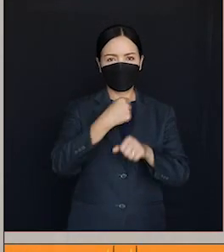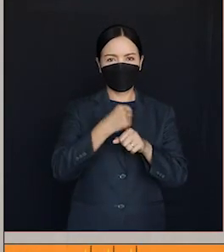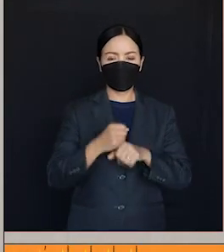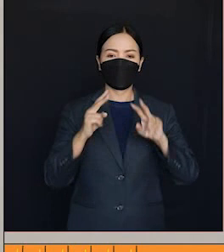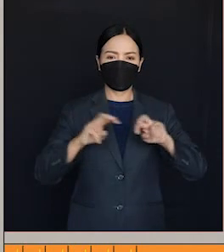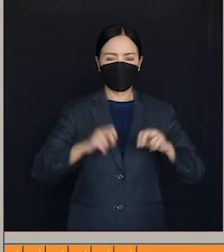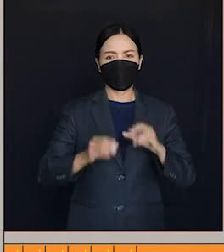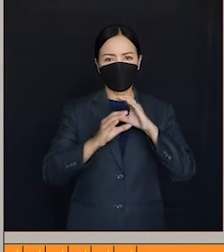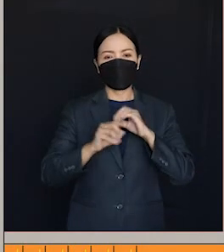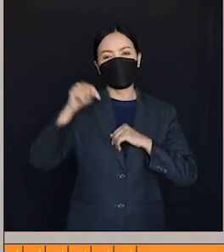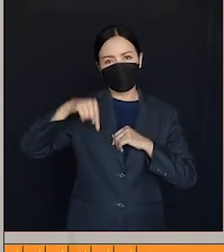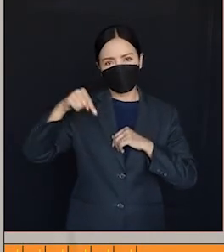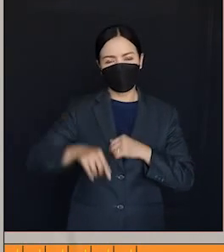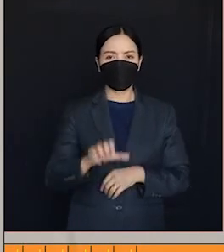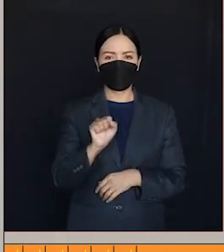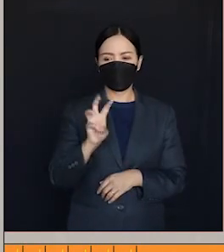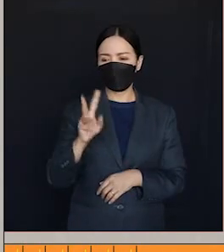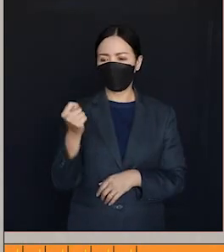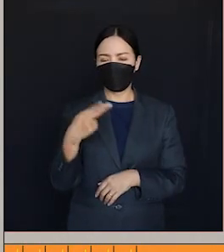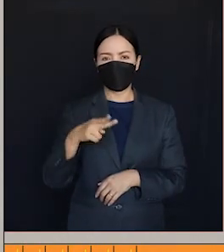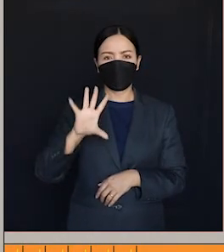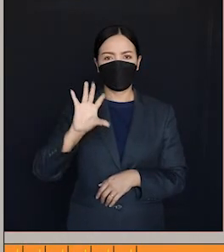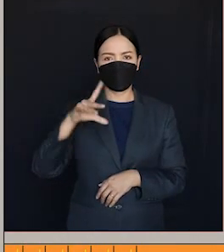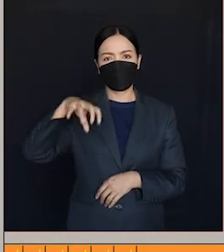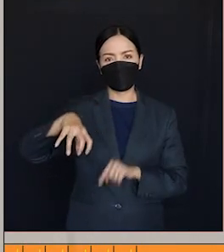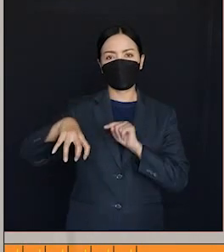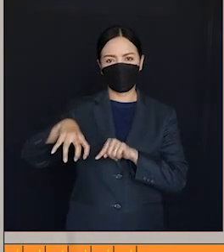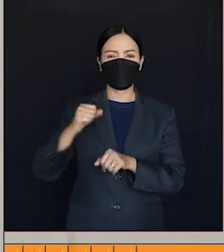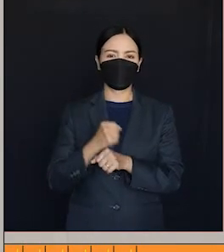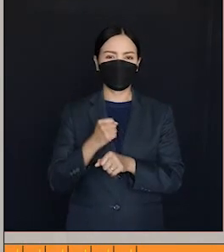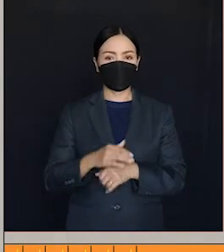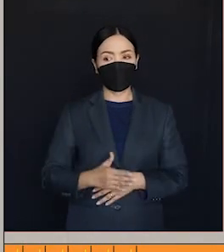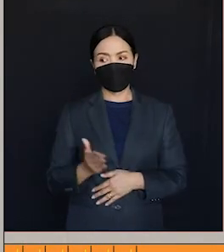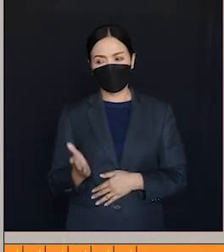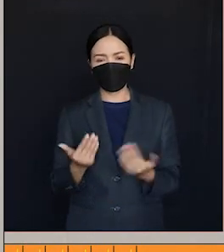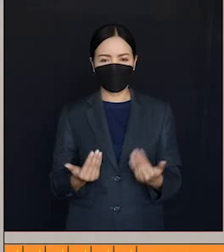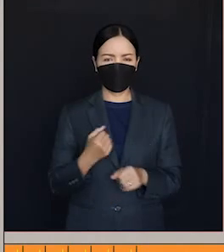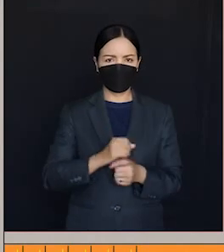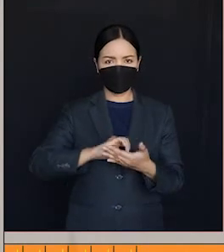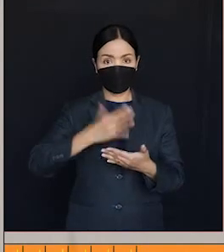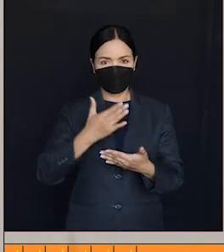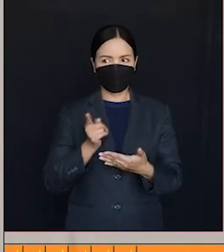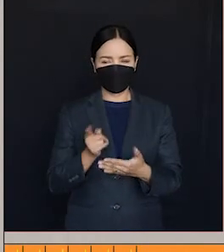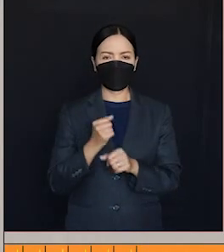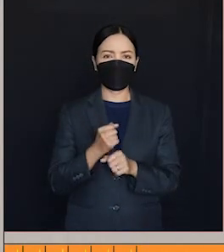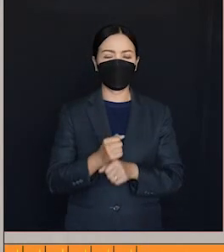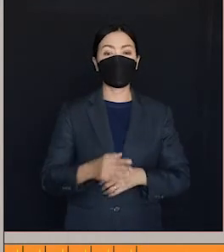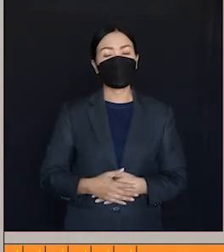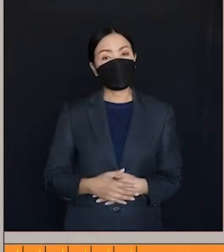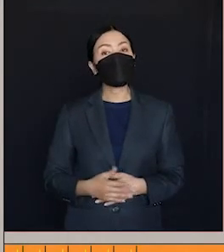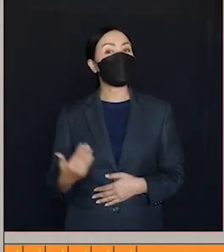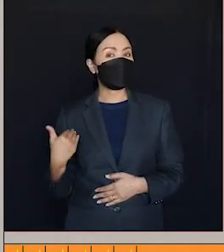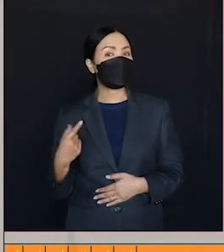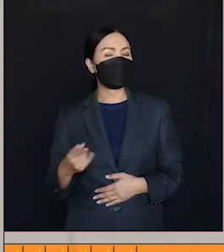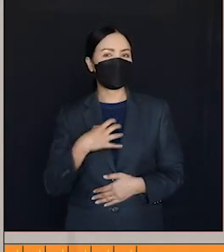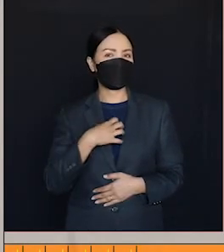ครับอยู่ที่สวทช.นี่เองเลยนะครับ ทีนี้พอมาเป็นโปรแกรมเมอร์แล้วเนี่ยค่ะเป็นณตอนนี้ทำงานเป็นโปรแกรมเมอร์แล้วอย่างนึงเล